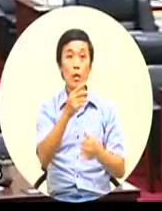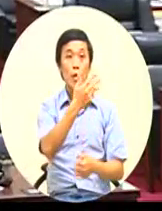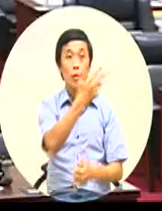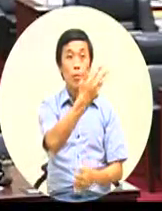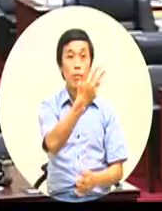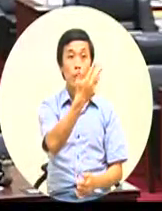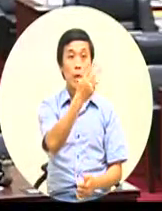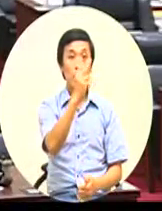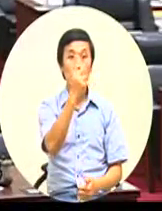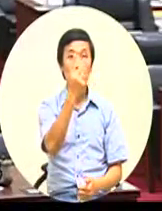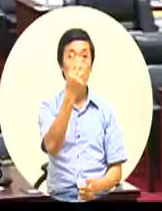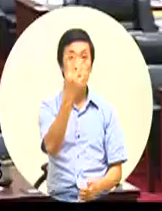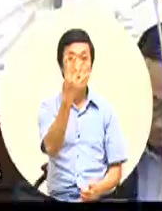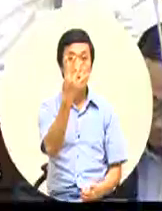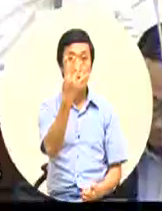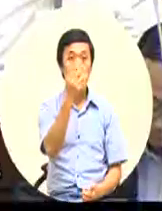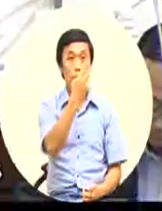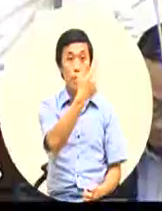8224567。